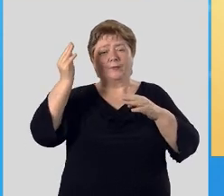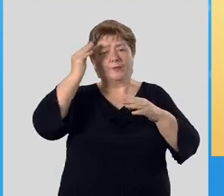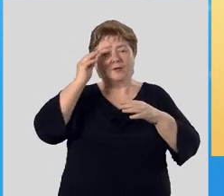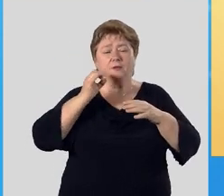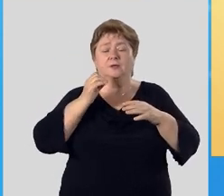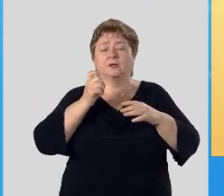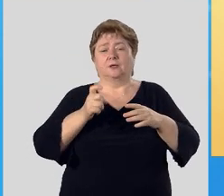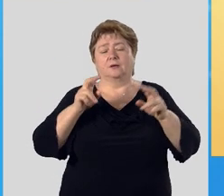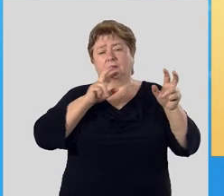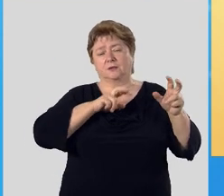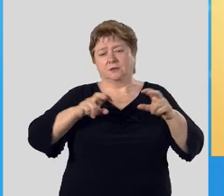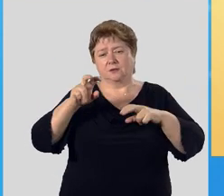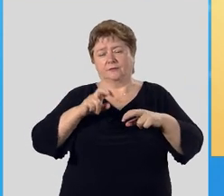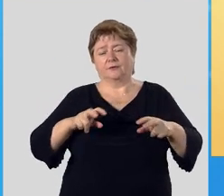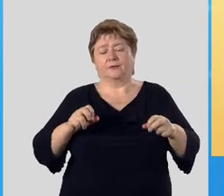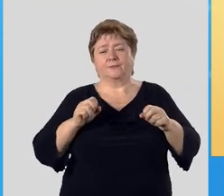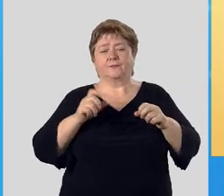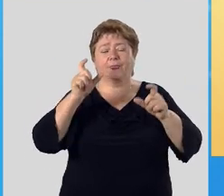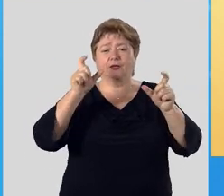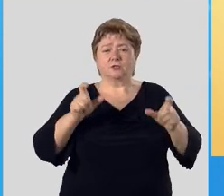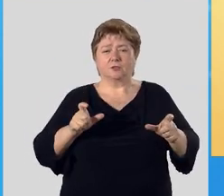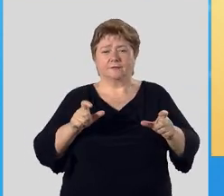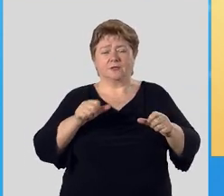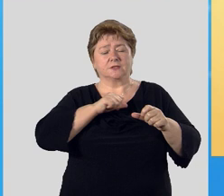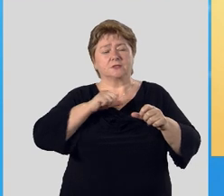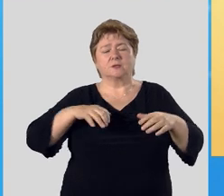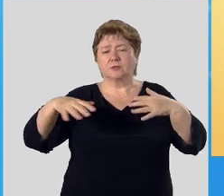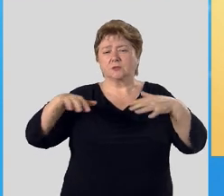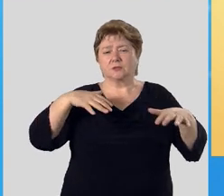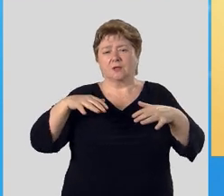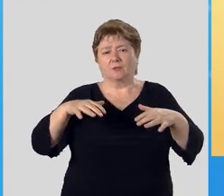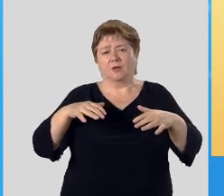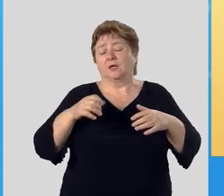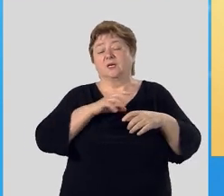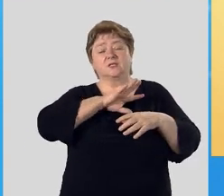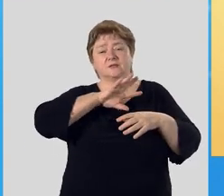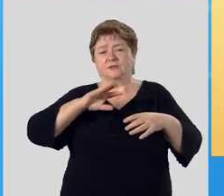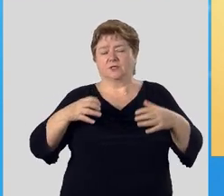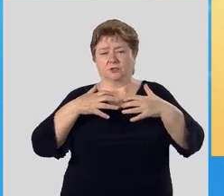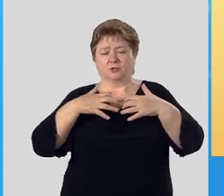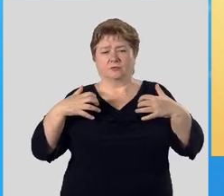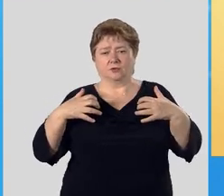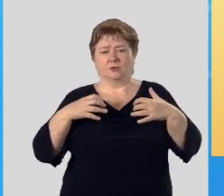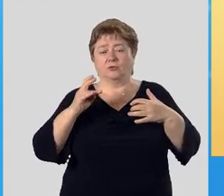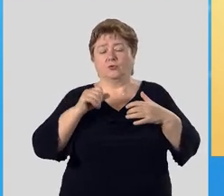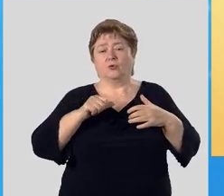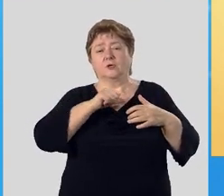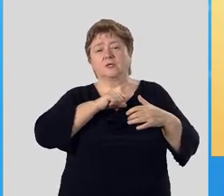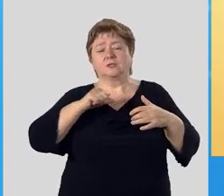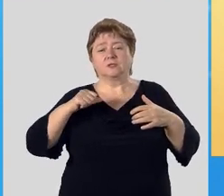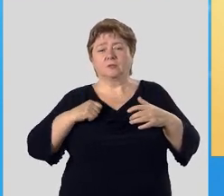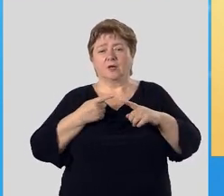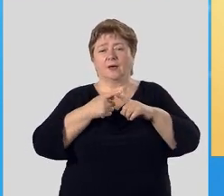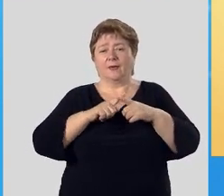их исследования человек самая беспомощная из всех животных но само это